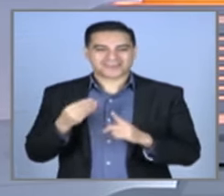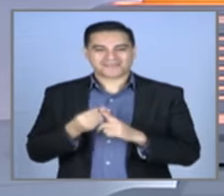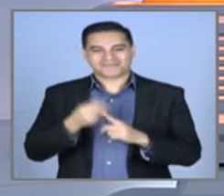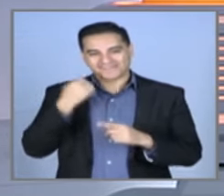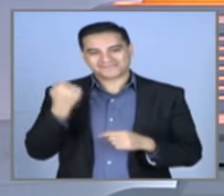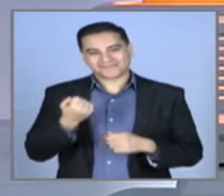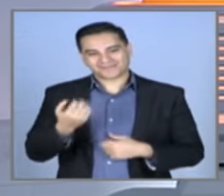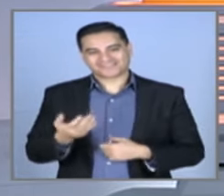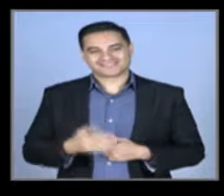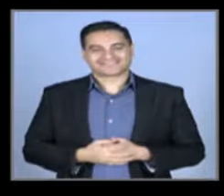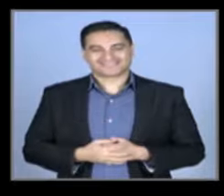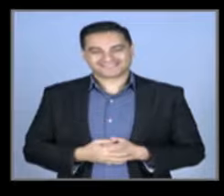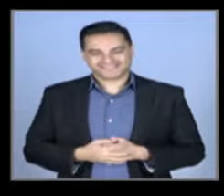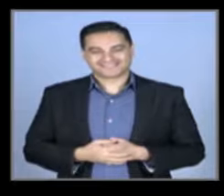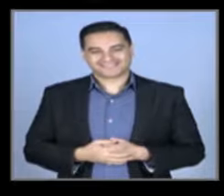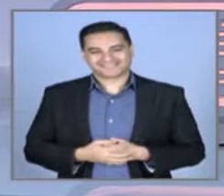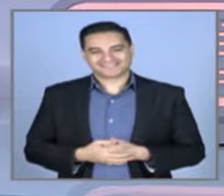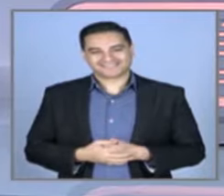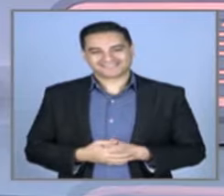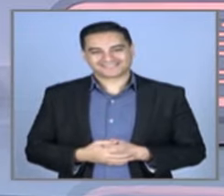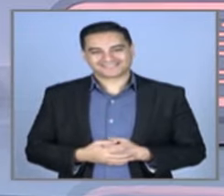مبروك. ألف مبروك.